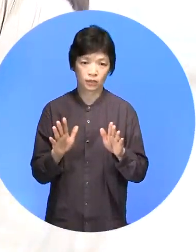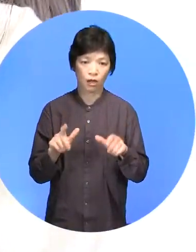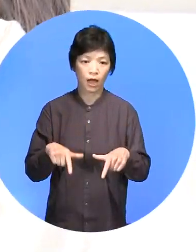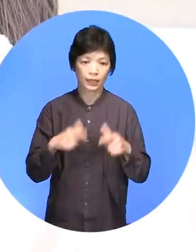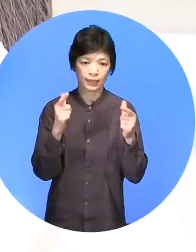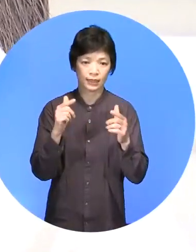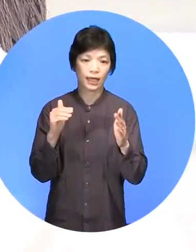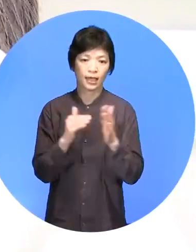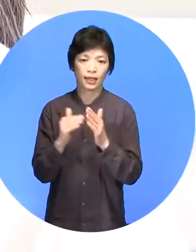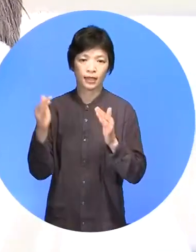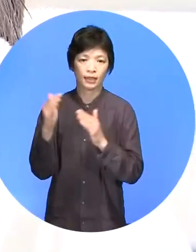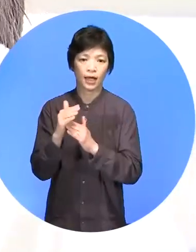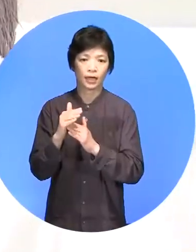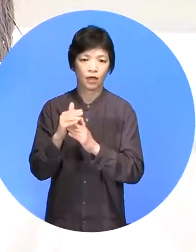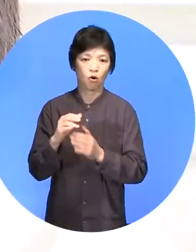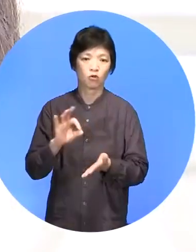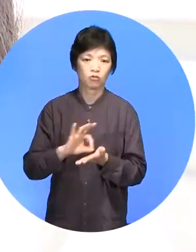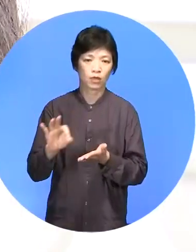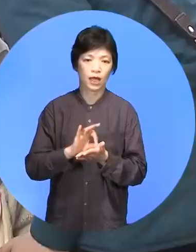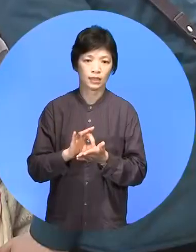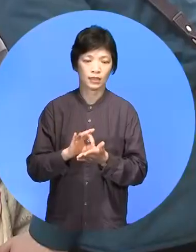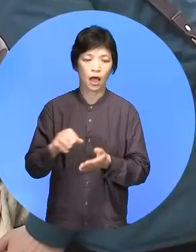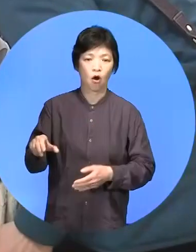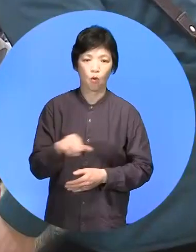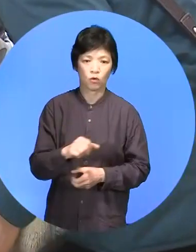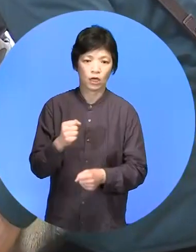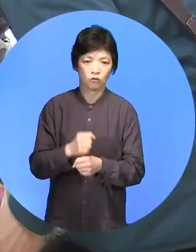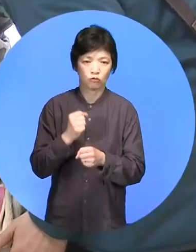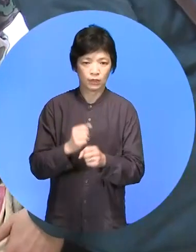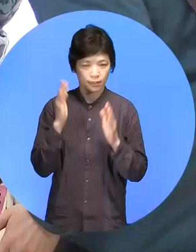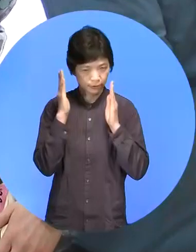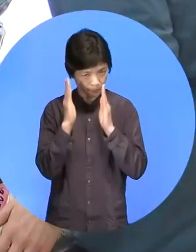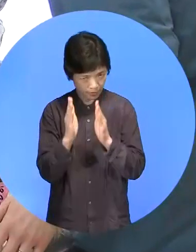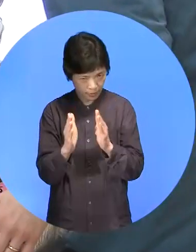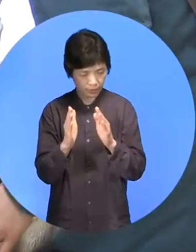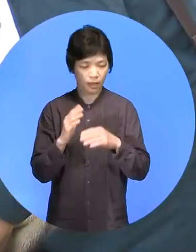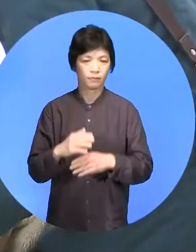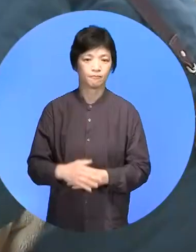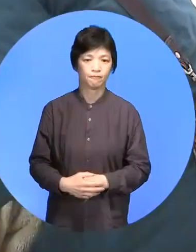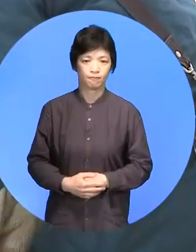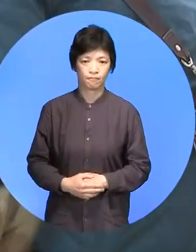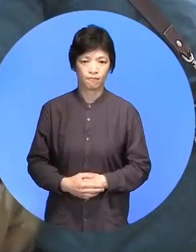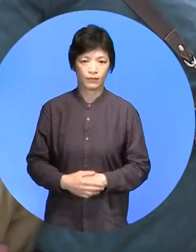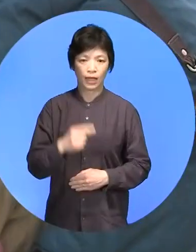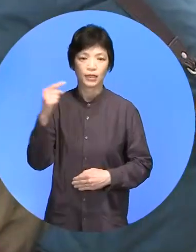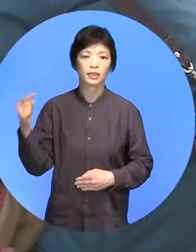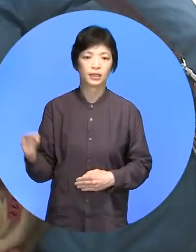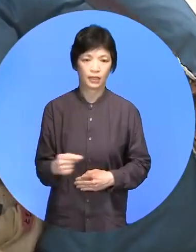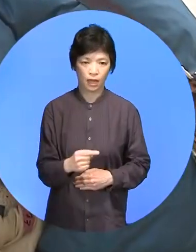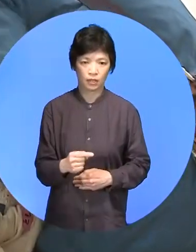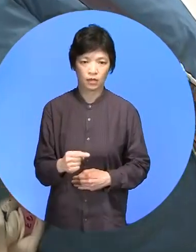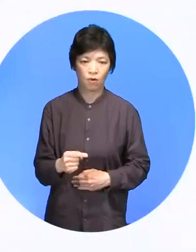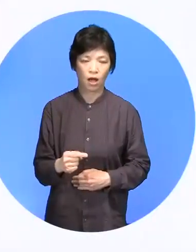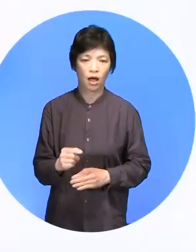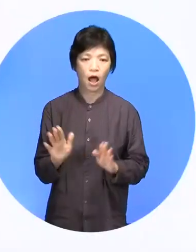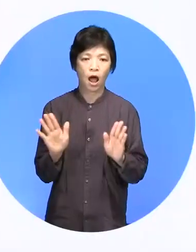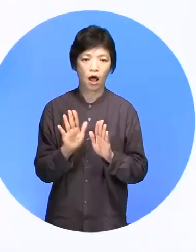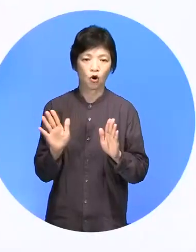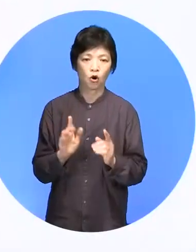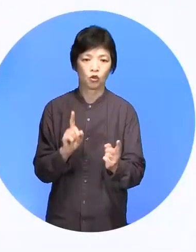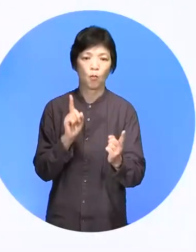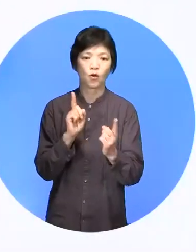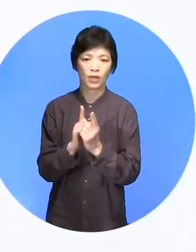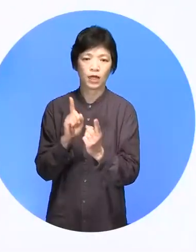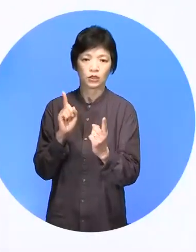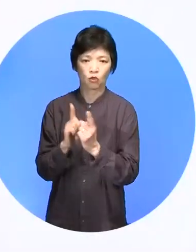を使うおもちゃ作りに真剣に取り組んでいました。1階のびのび子育てプラザで行われたの